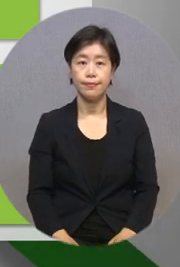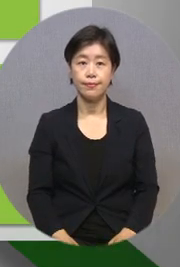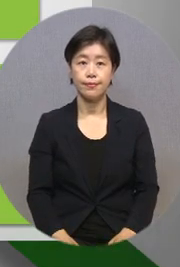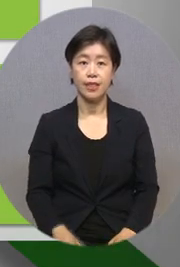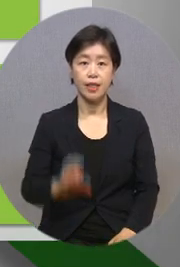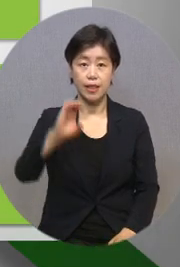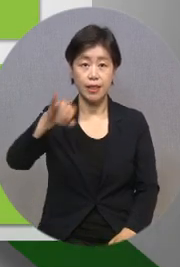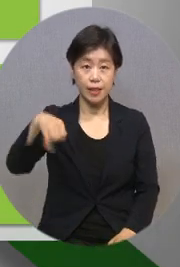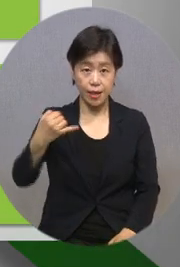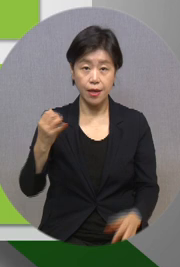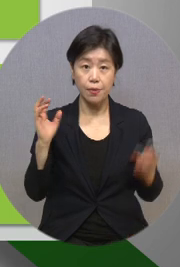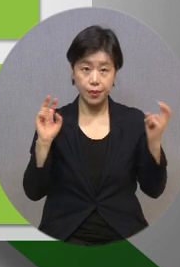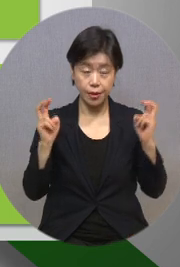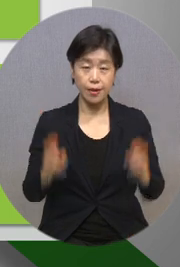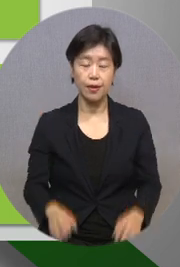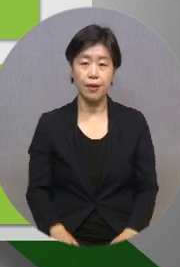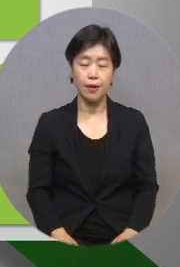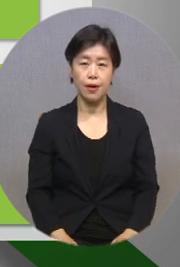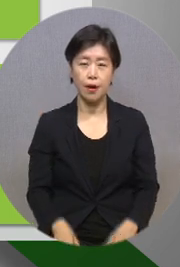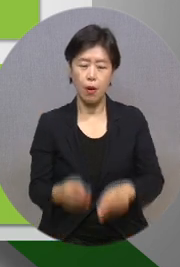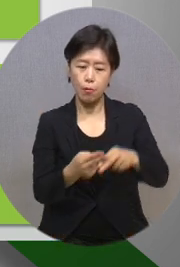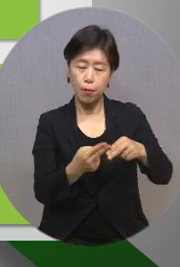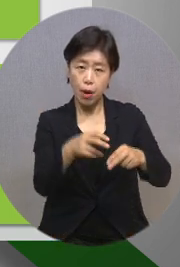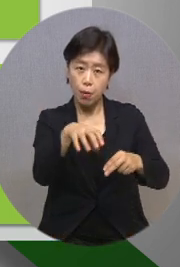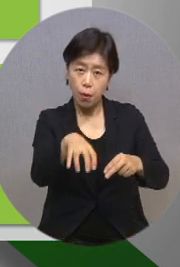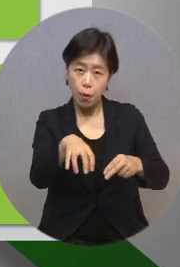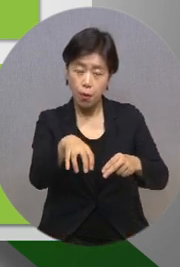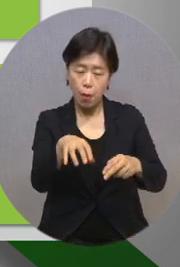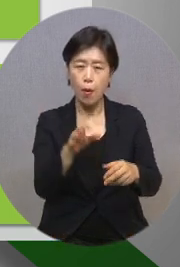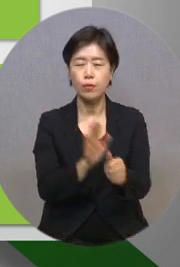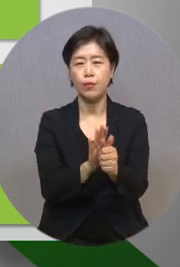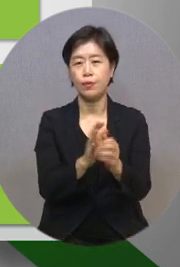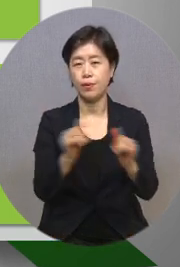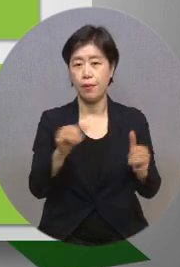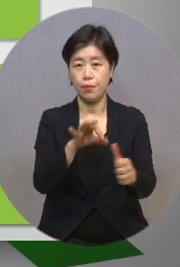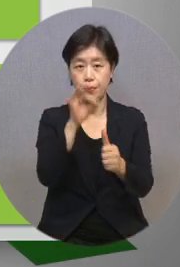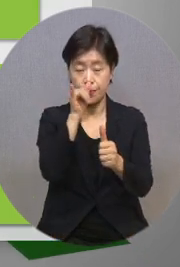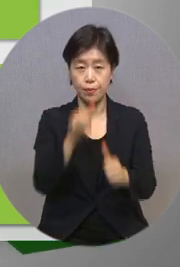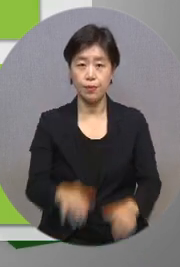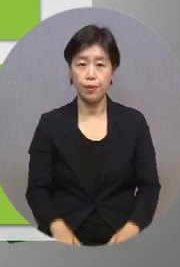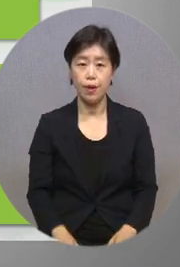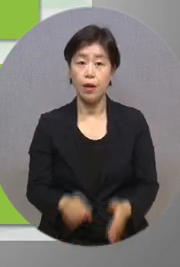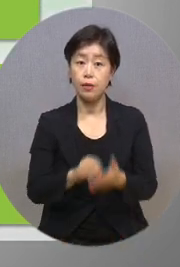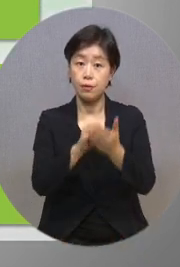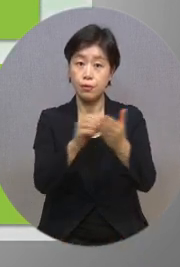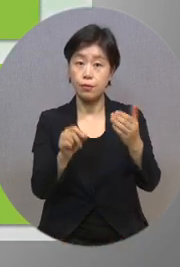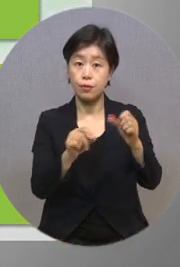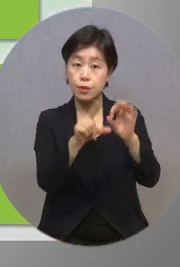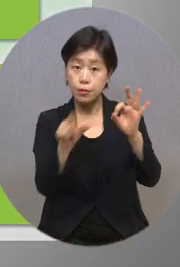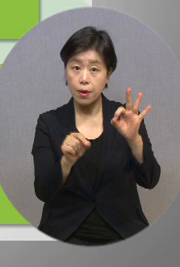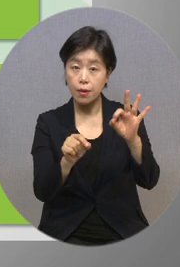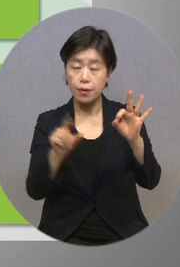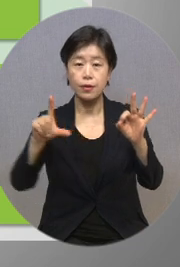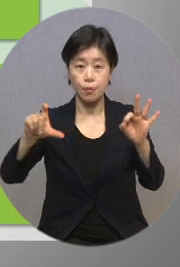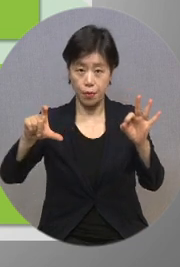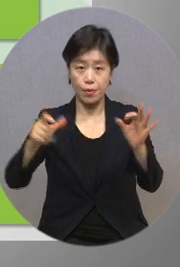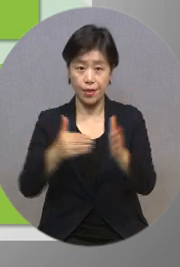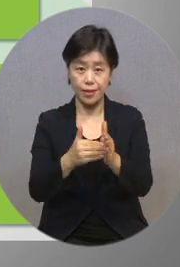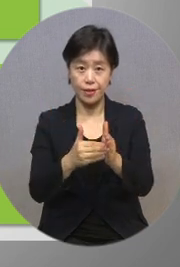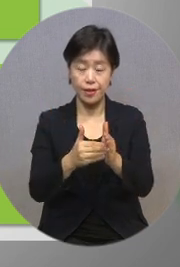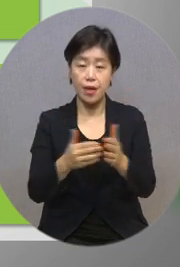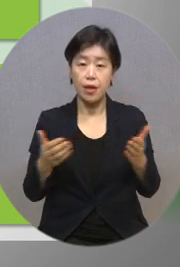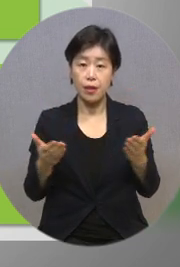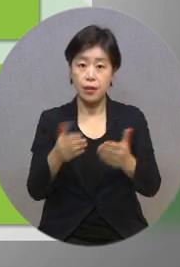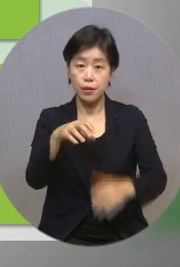CJ 프레시웨이 주식회사에서 주방 보조원을 모집합니다. 접수 마감일은 10월 15일까지며